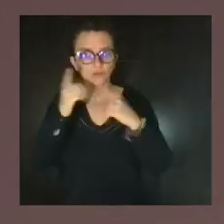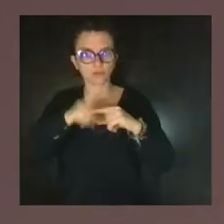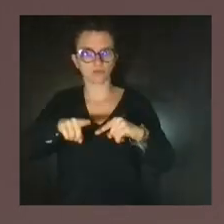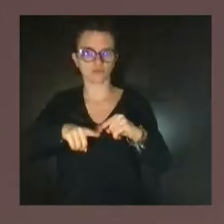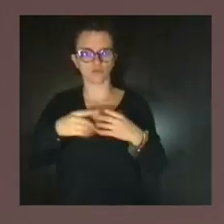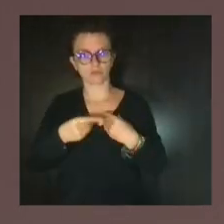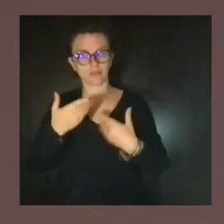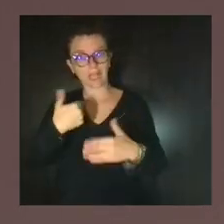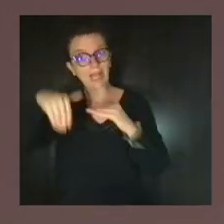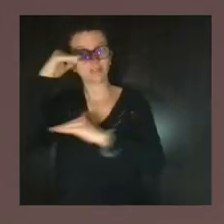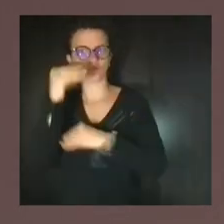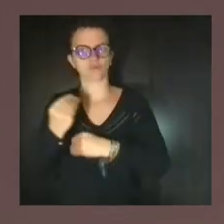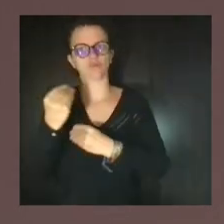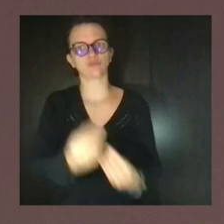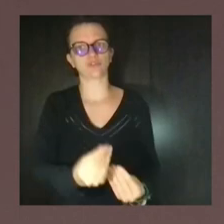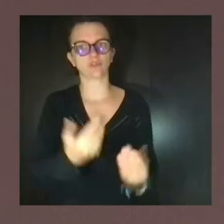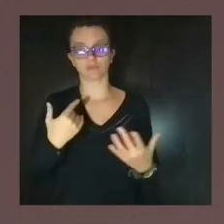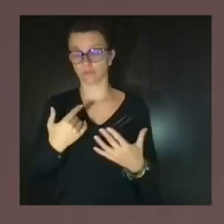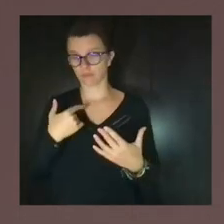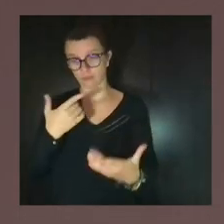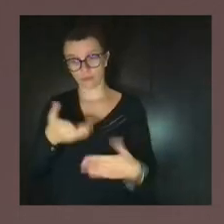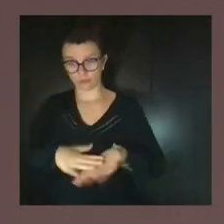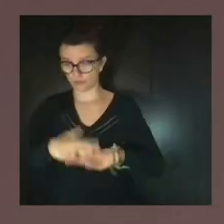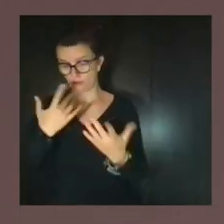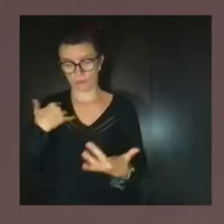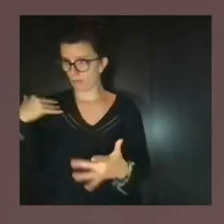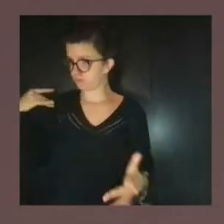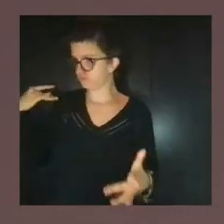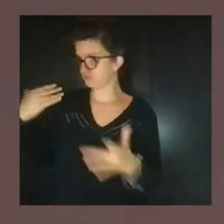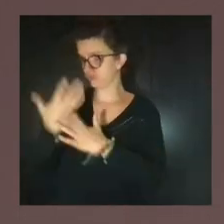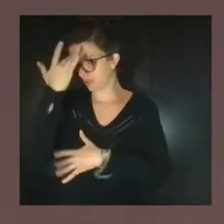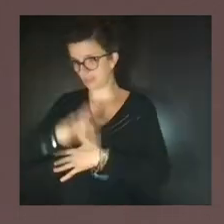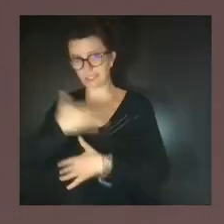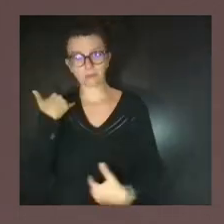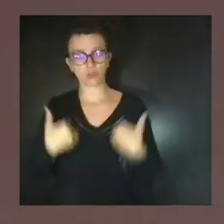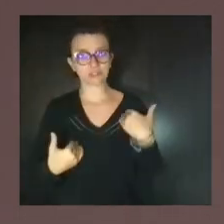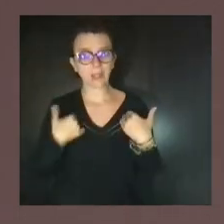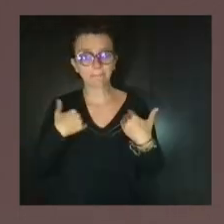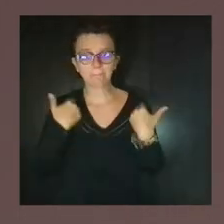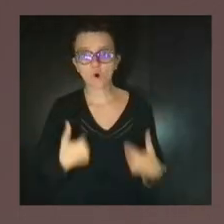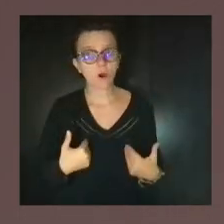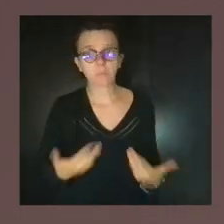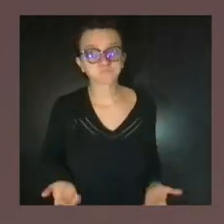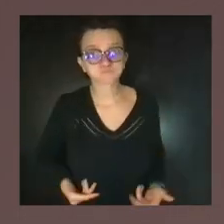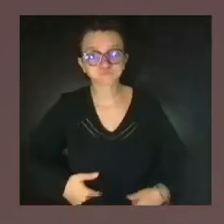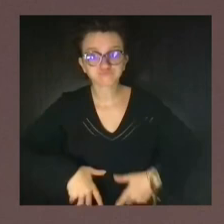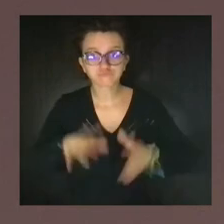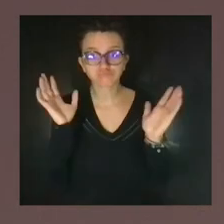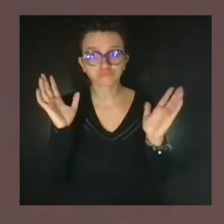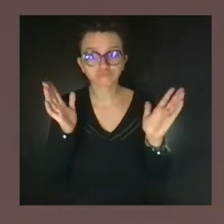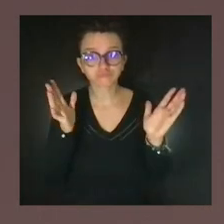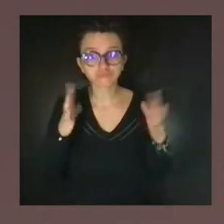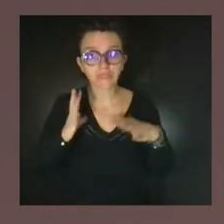donc, pendant longtemps, je ne connaissais pas la difficulté d'être handicapé. Même, je pense que je me demandais même pas si j'étais handicapé, si j'étais valide. Pourquoi ? Parce que pendant